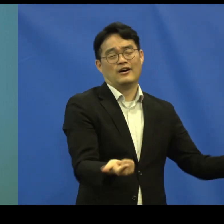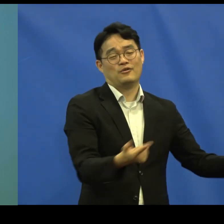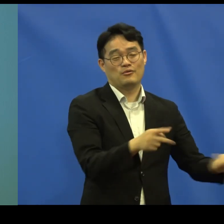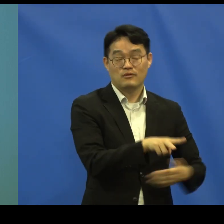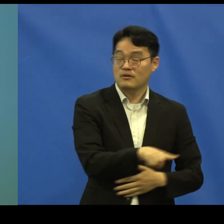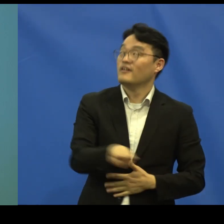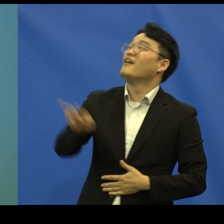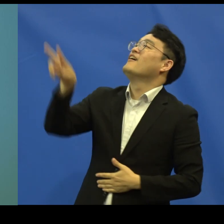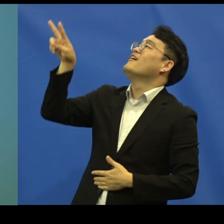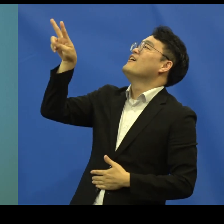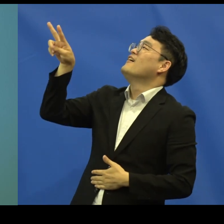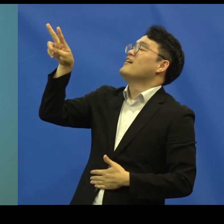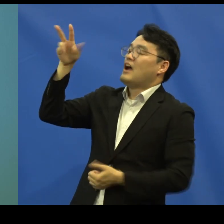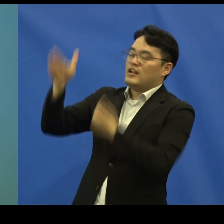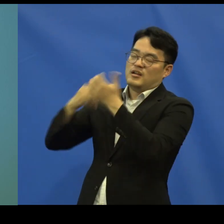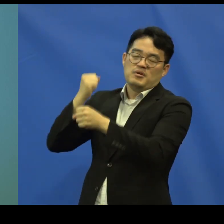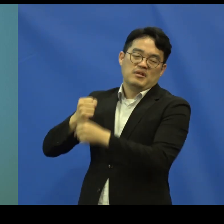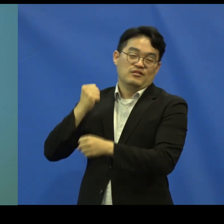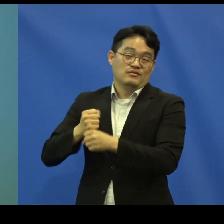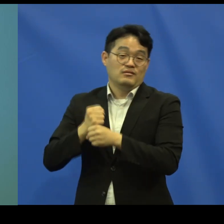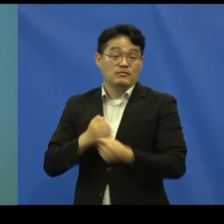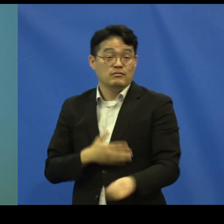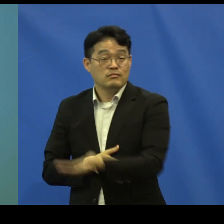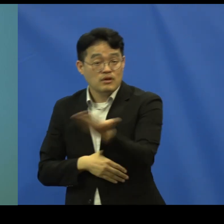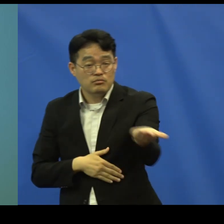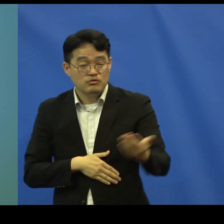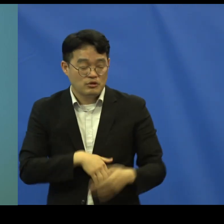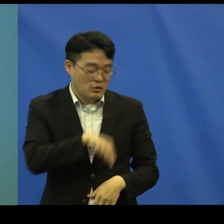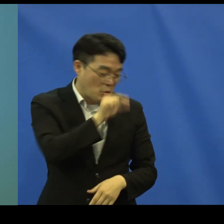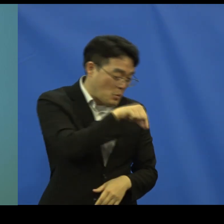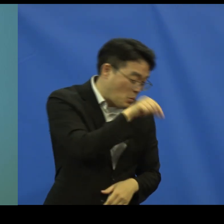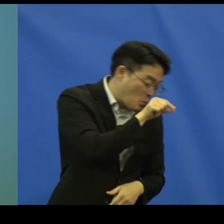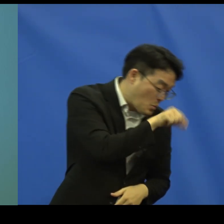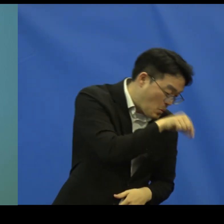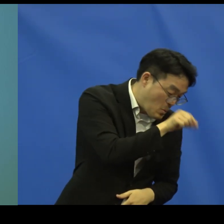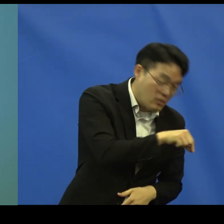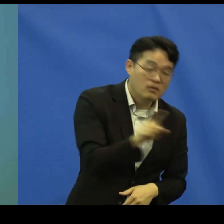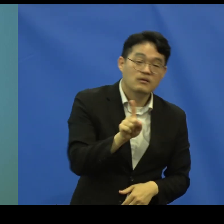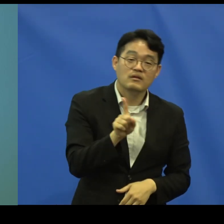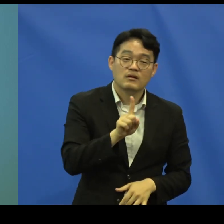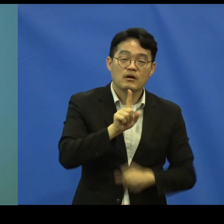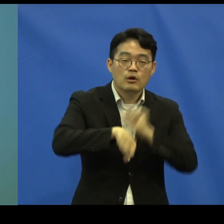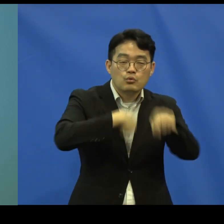하늘을 쳐다보지 않습니다. 짐승은 끊임없이 땅을 쳐다보는 거죠.